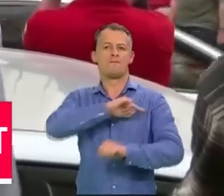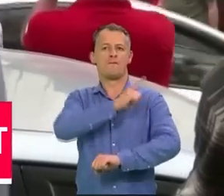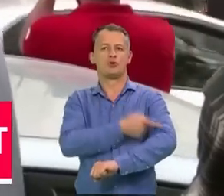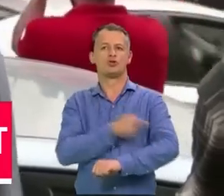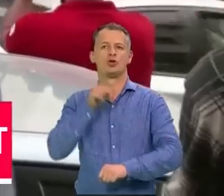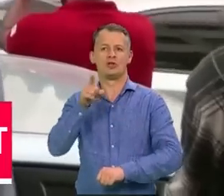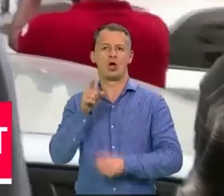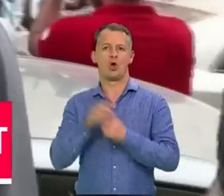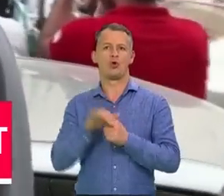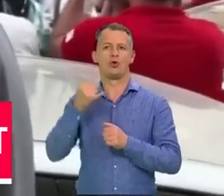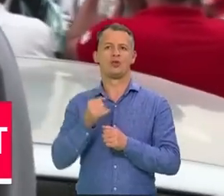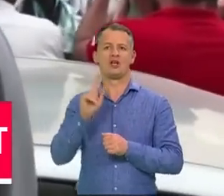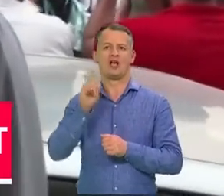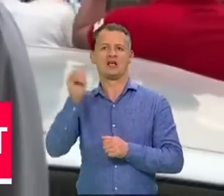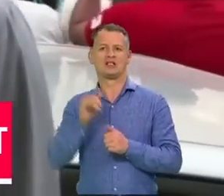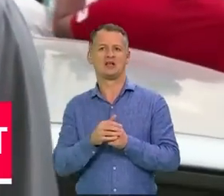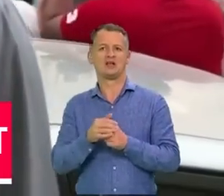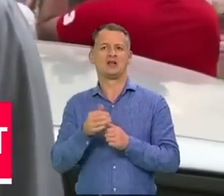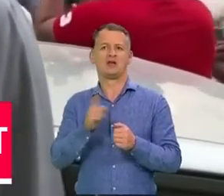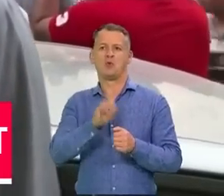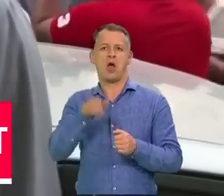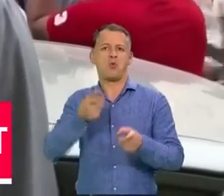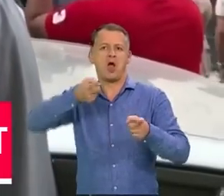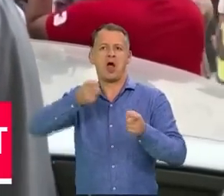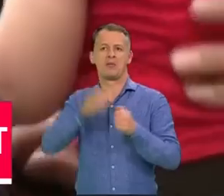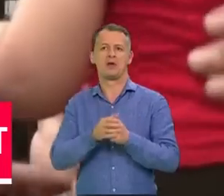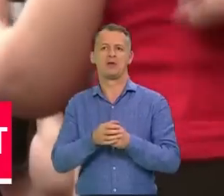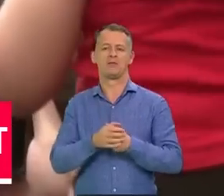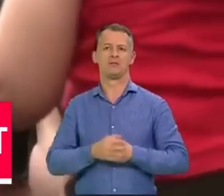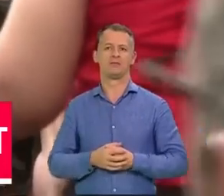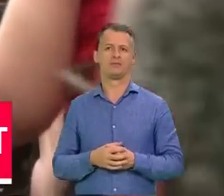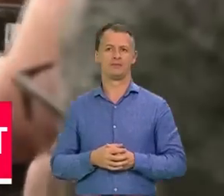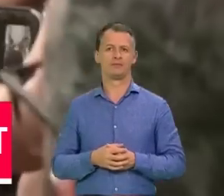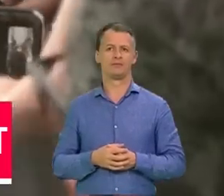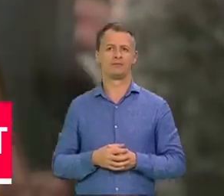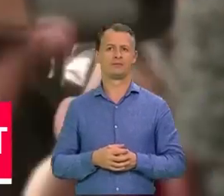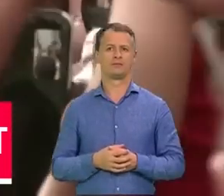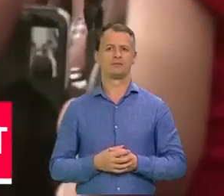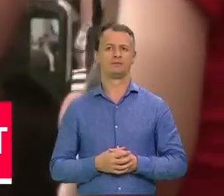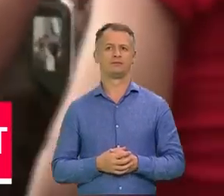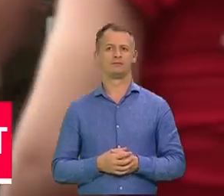ضد الشعب المدني الأعزل في غزة وفي الضفة المحتلة وفي القدس.